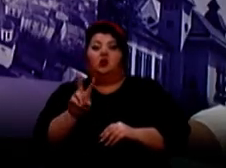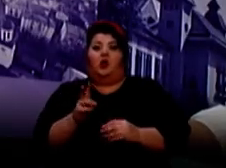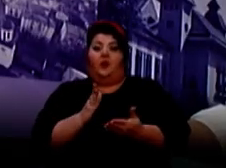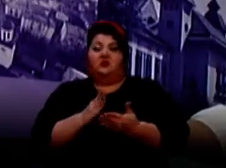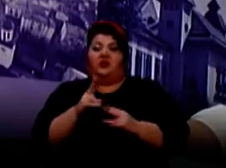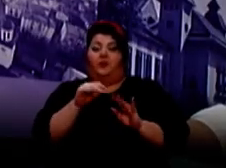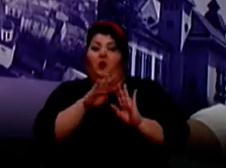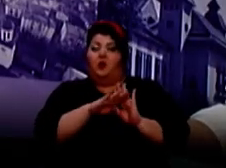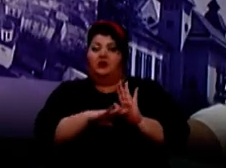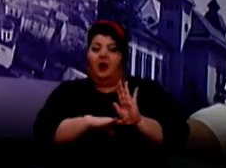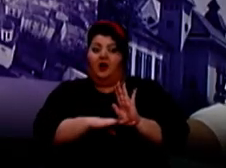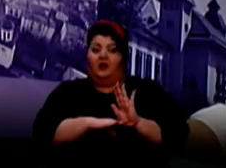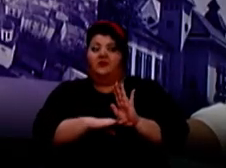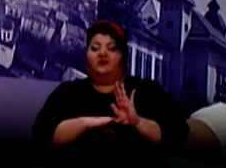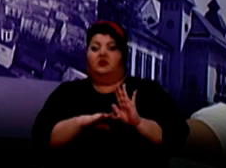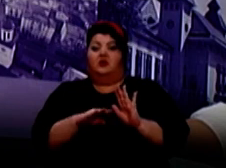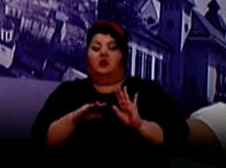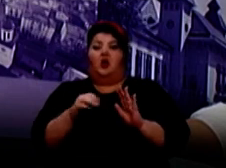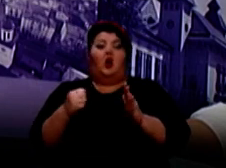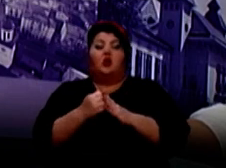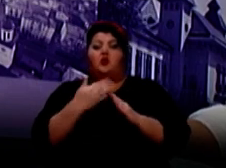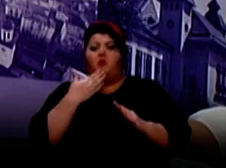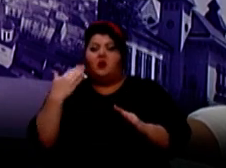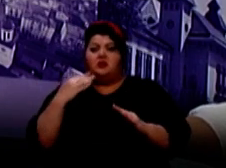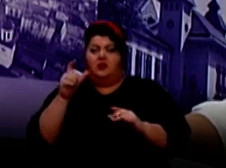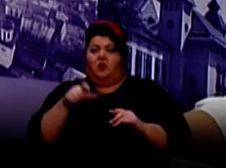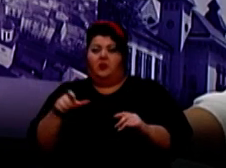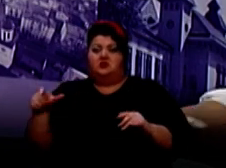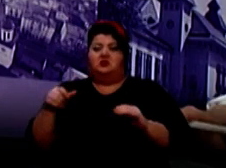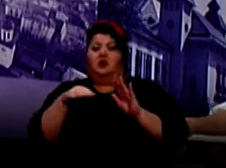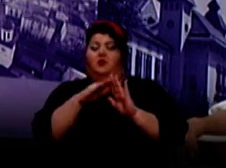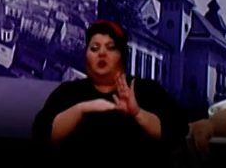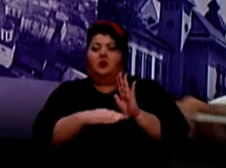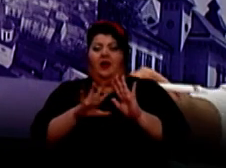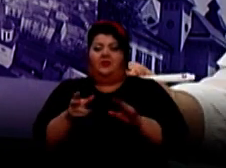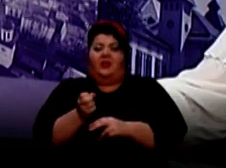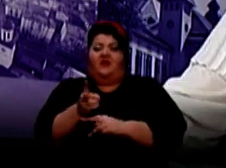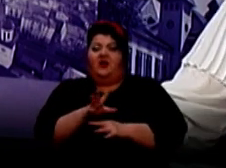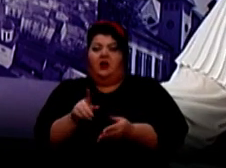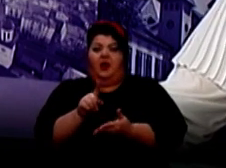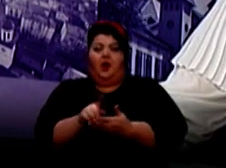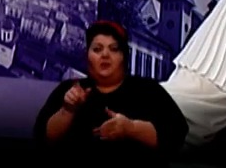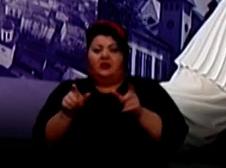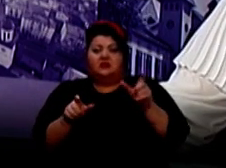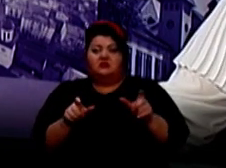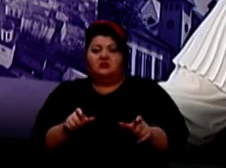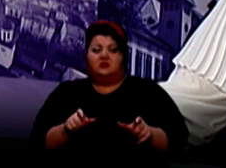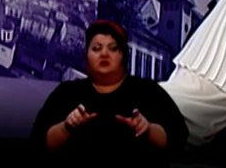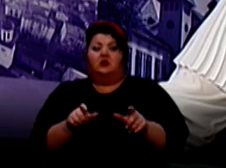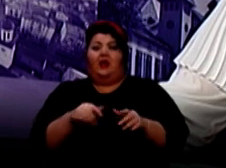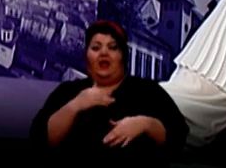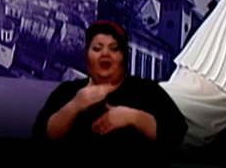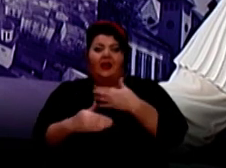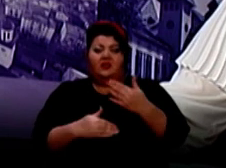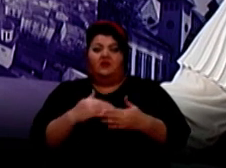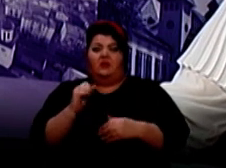що тролейбус ходить до останнього пасажира. Дайте я закінчу. До останнього рейсу. І причому тут дотація на платного пасажира? Причому